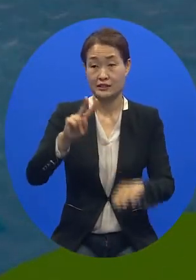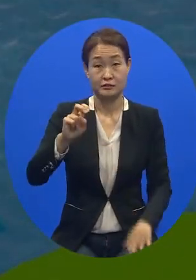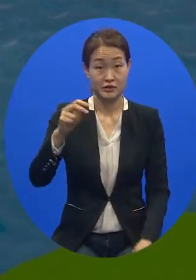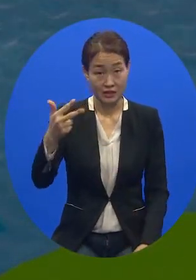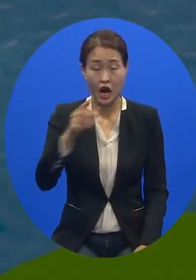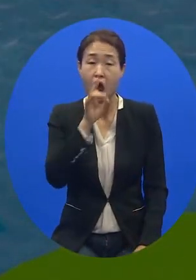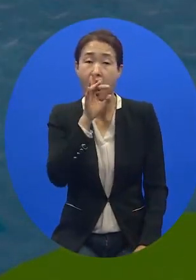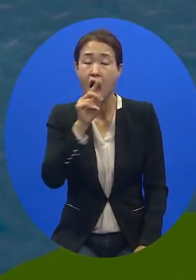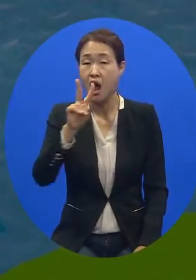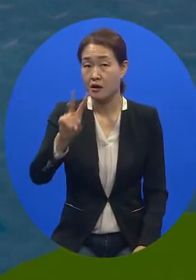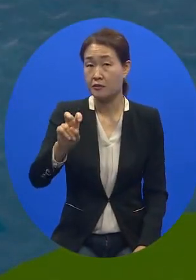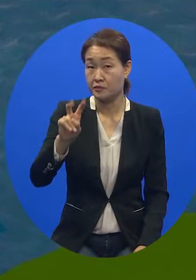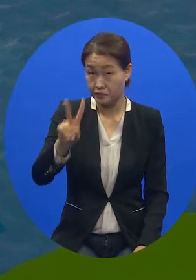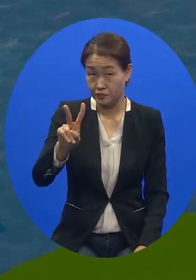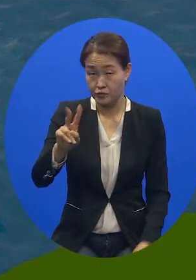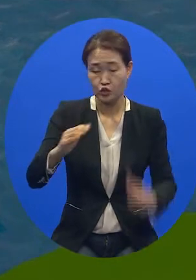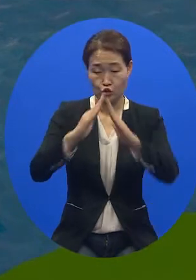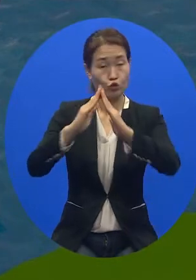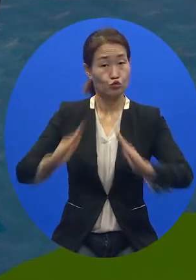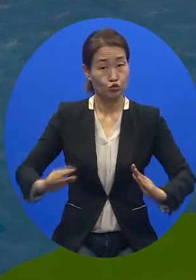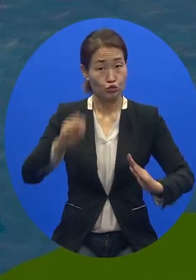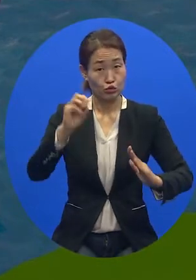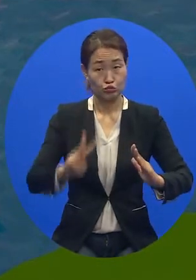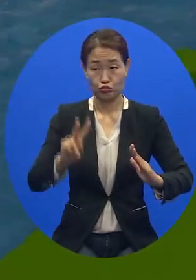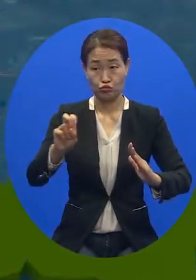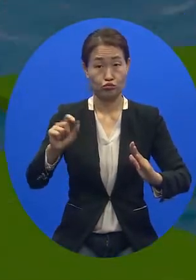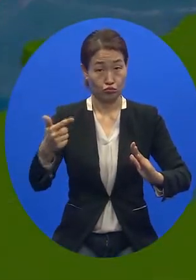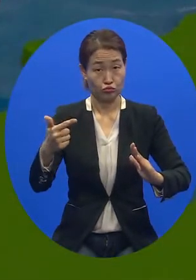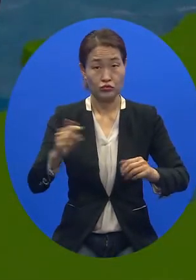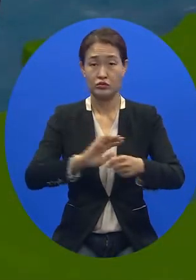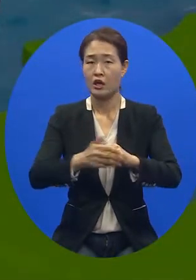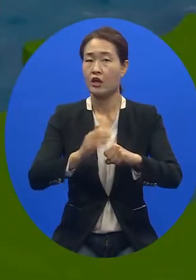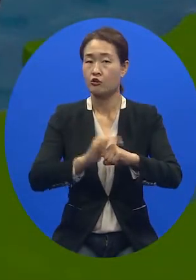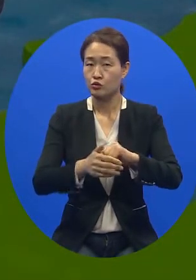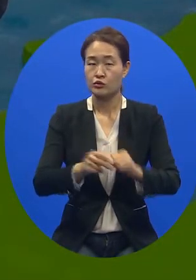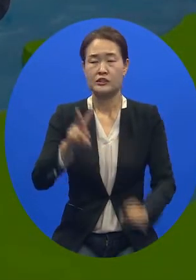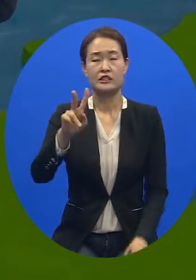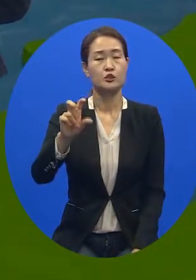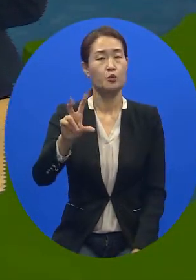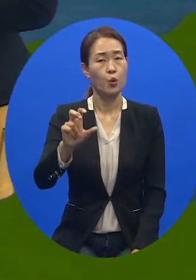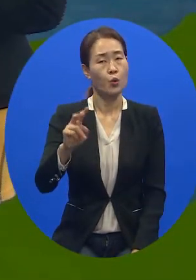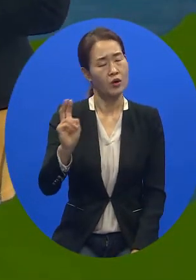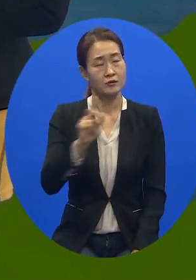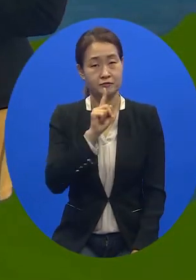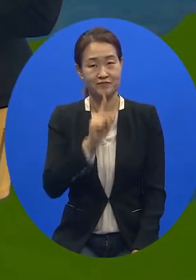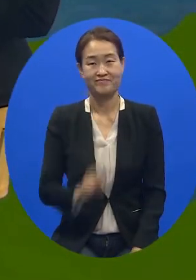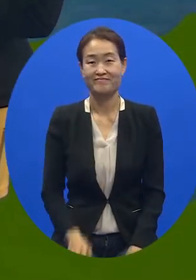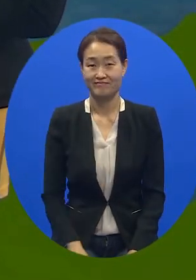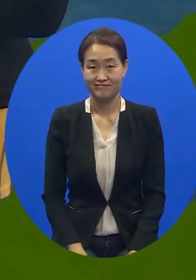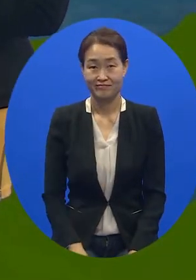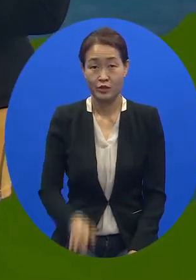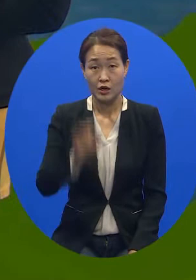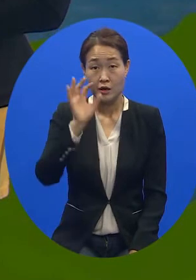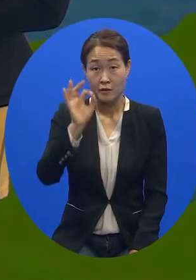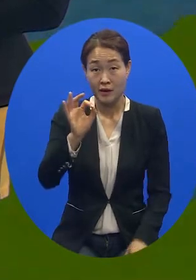대전 27도, 강릉 22도, 전주, 광주 26도, 대구는 25도